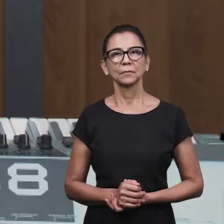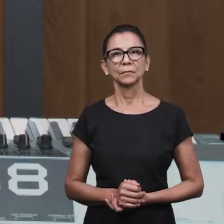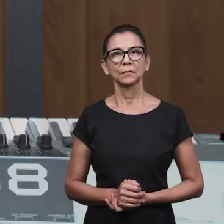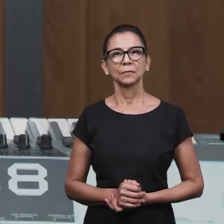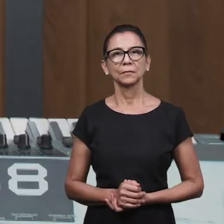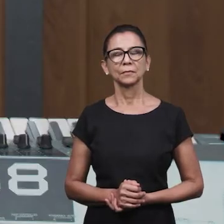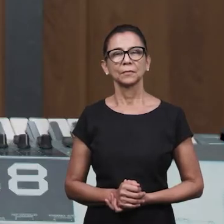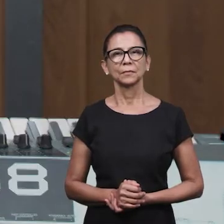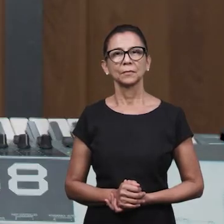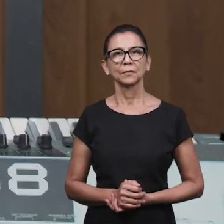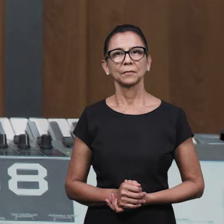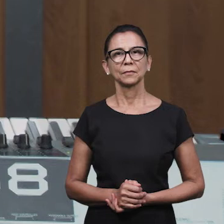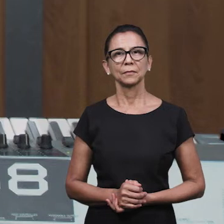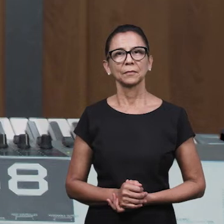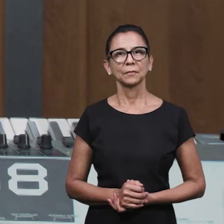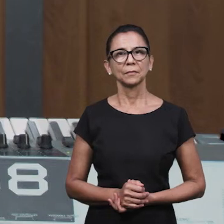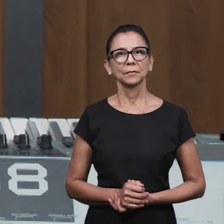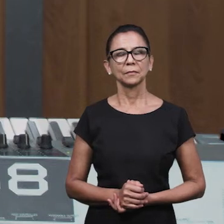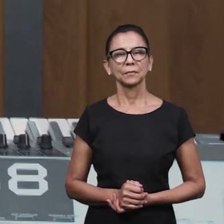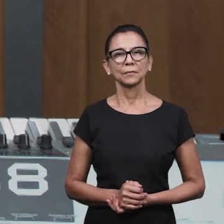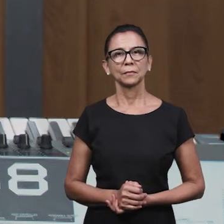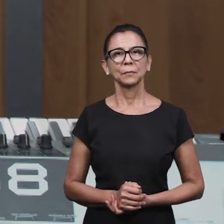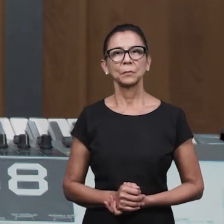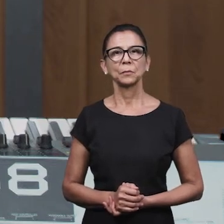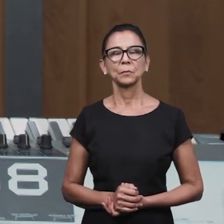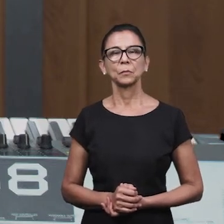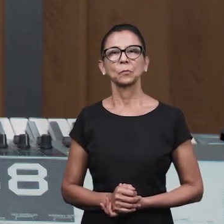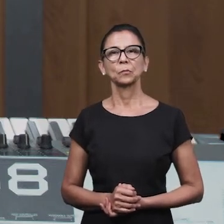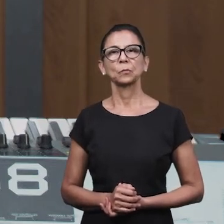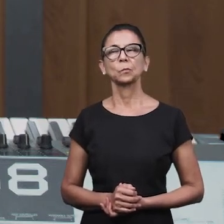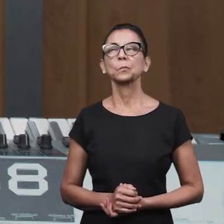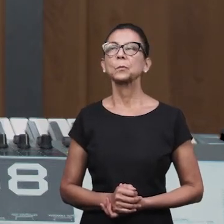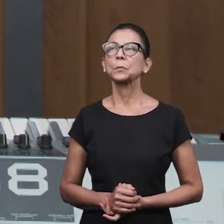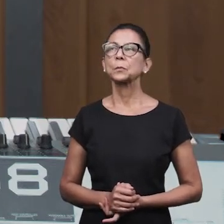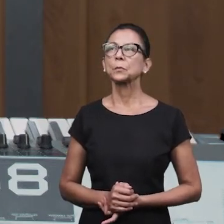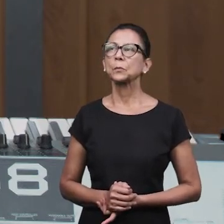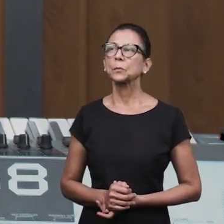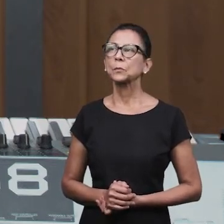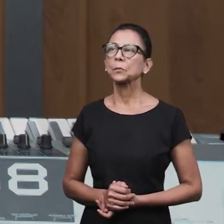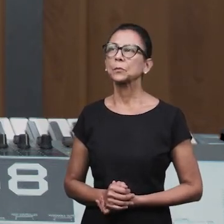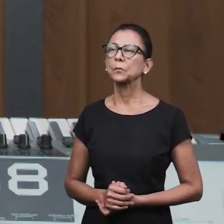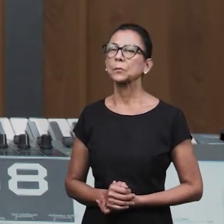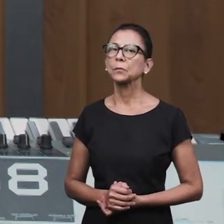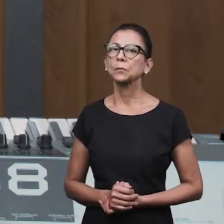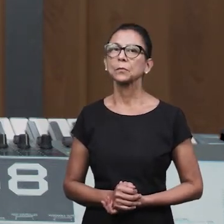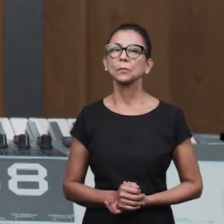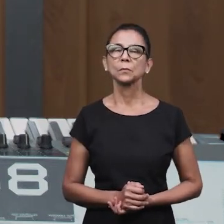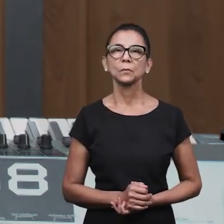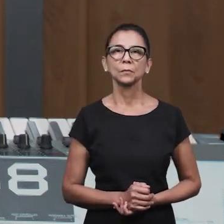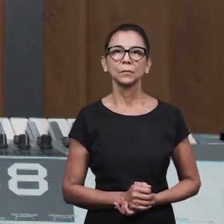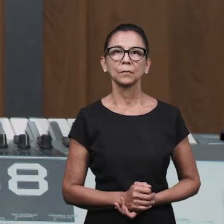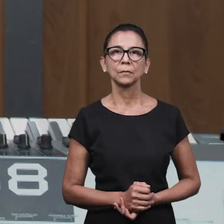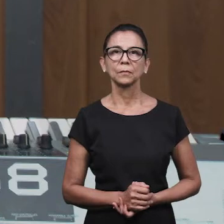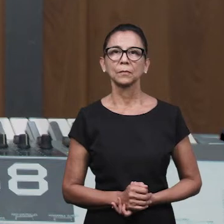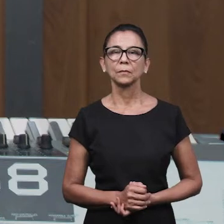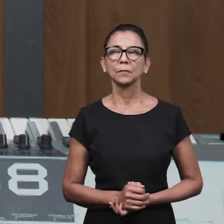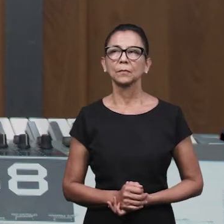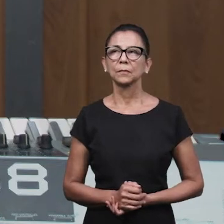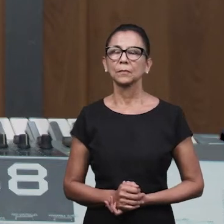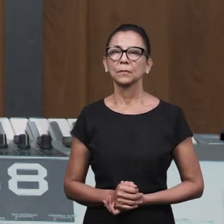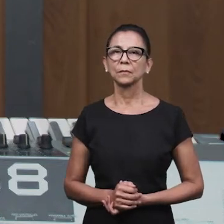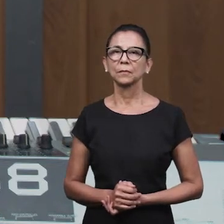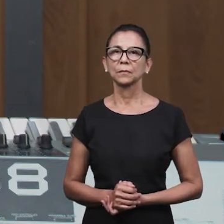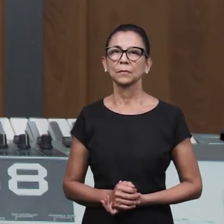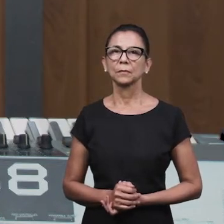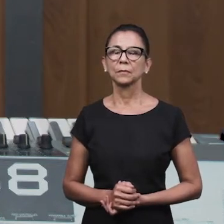gauche plus la moitié de celui de derrière. Et le sol grave, c'est les trois trous avec le trou de derrière bouché.